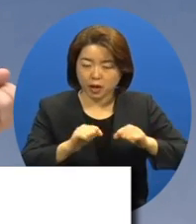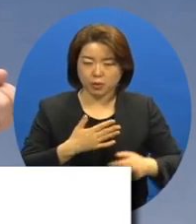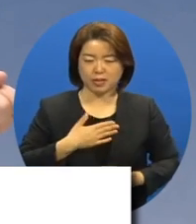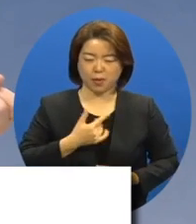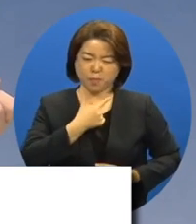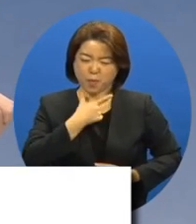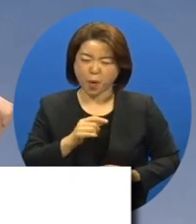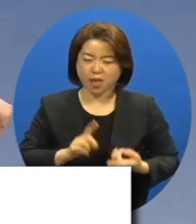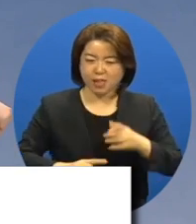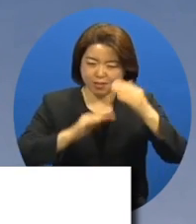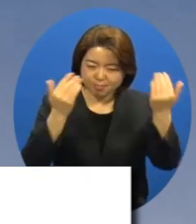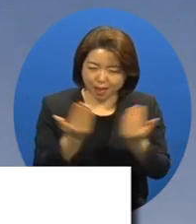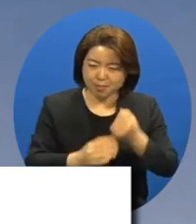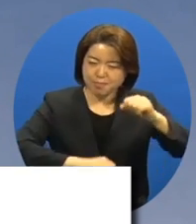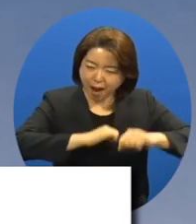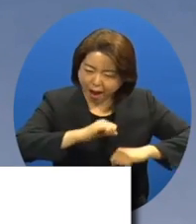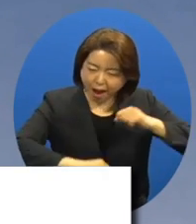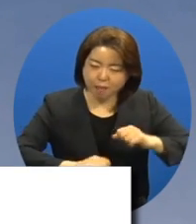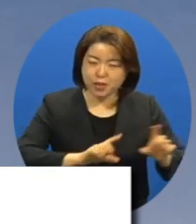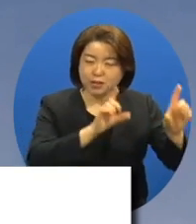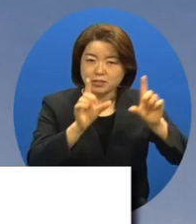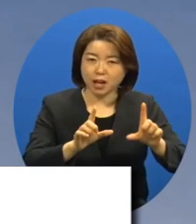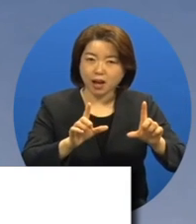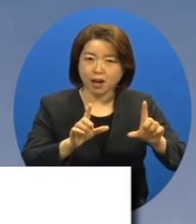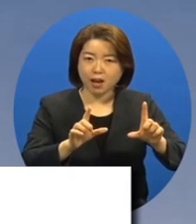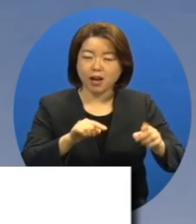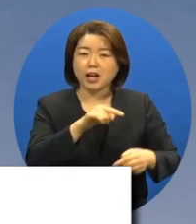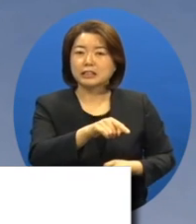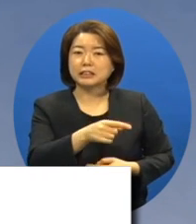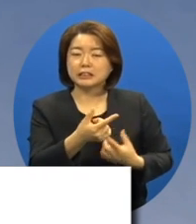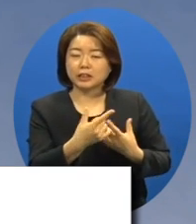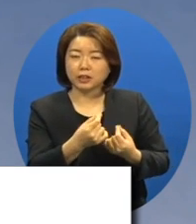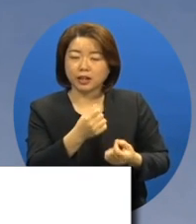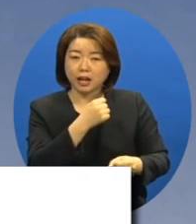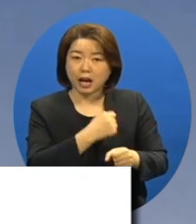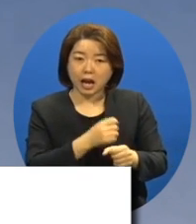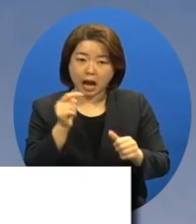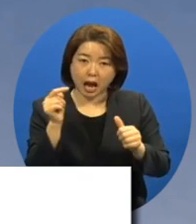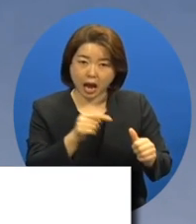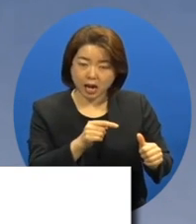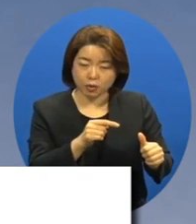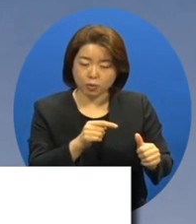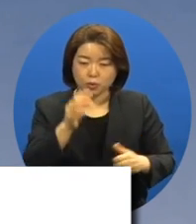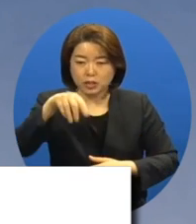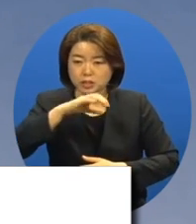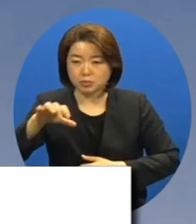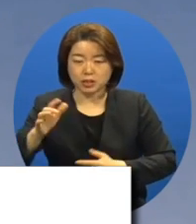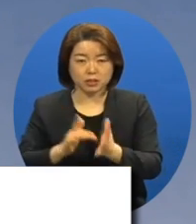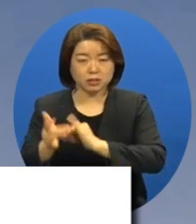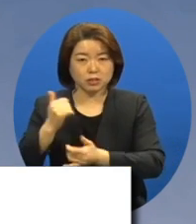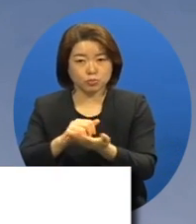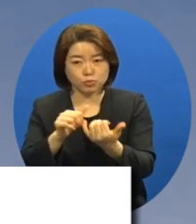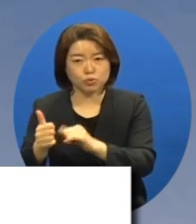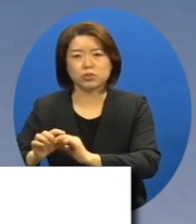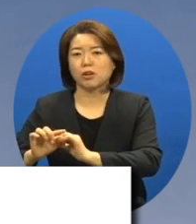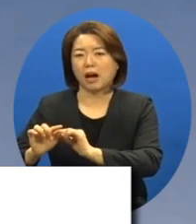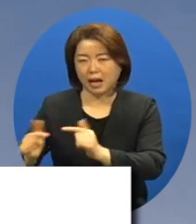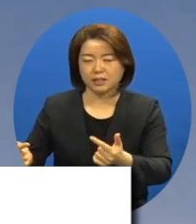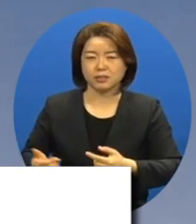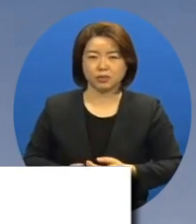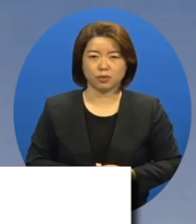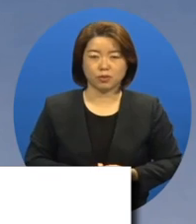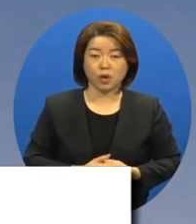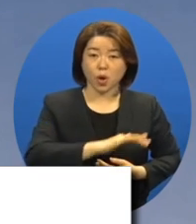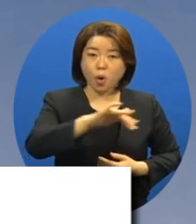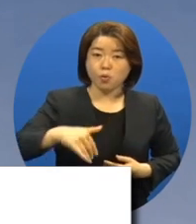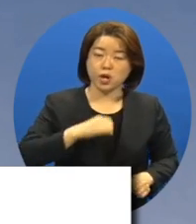대로 다 하고 그러라고 예수님이 십자가에서 우리 위해 죽으신 게 아닙니다 우리에게 자유가